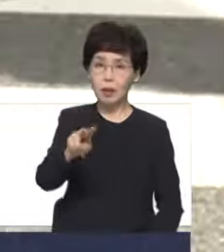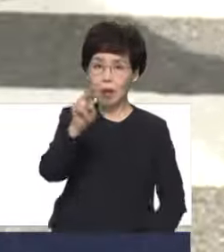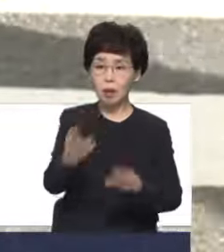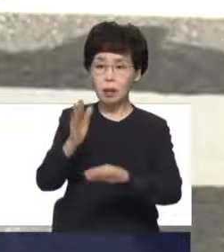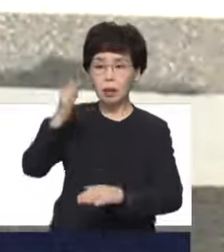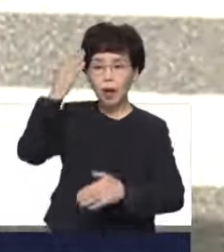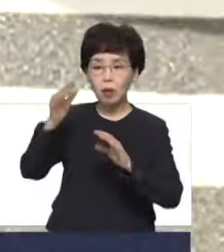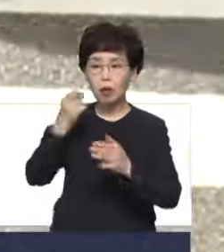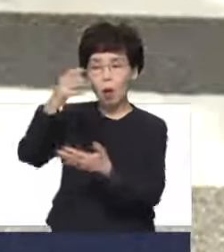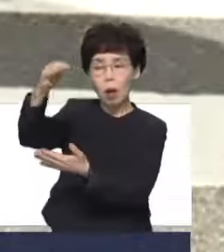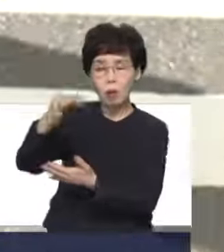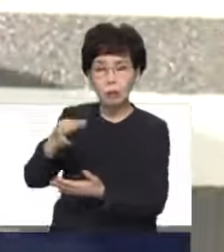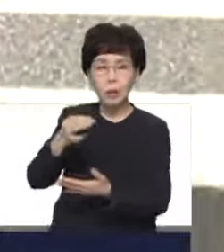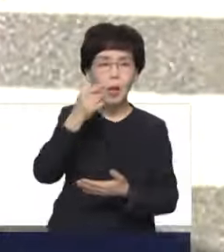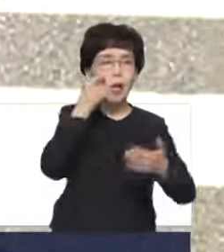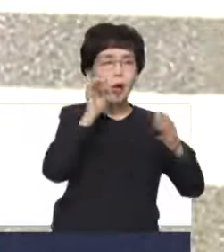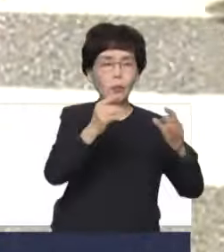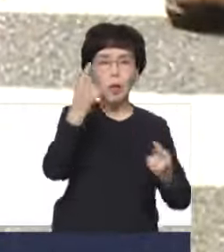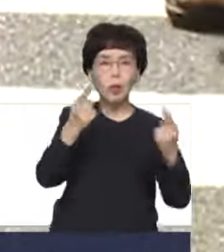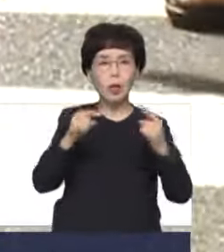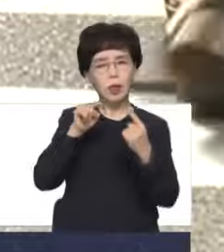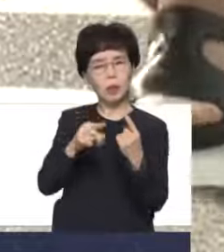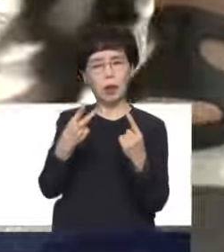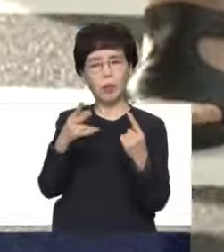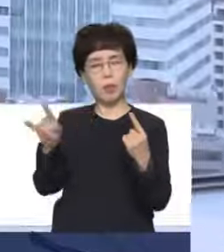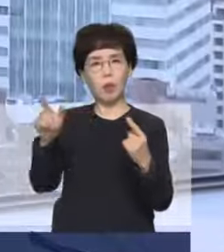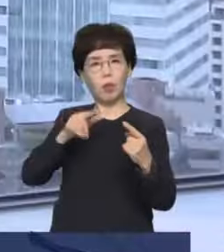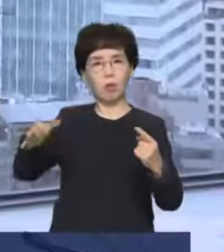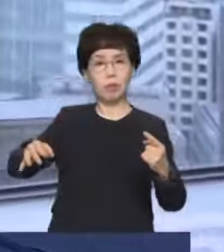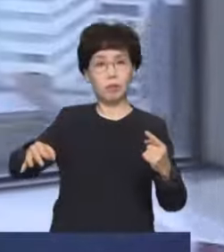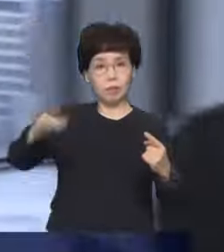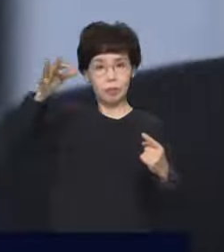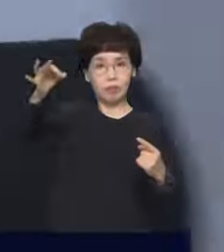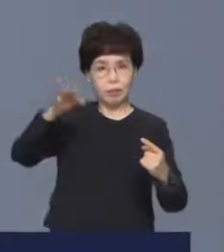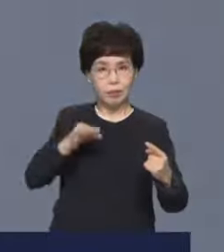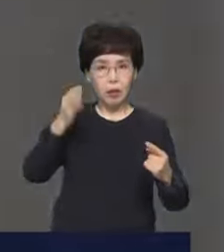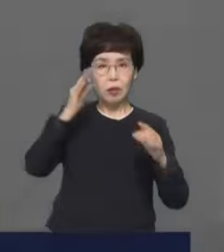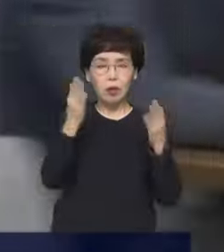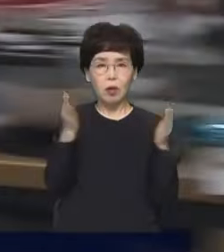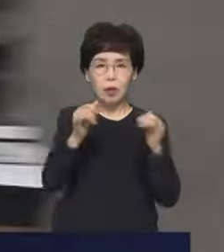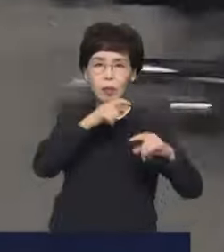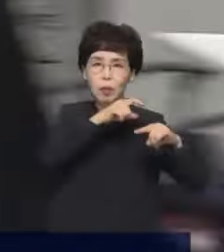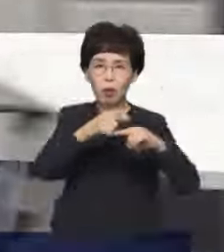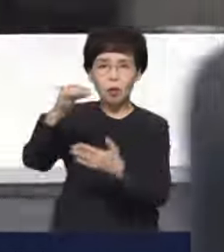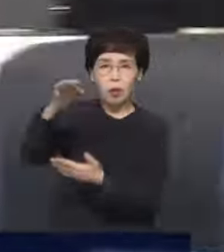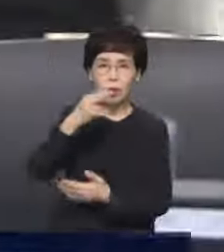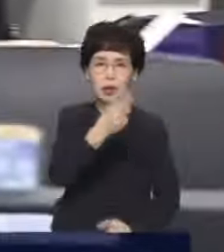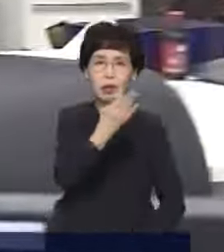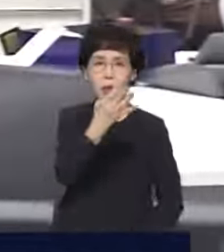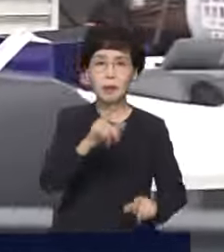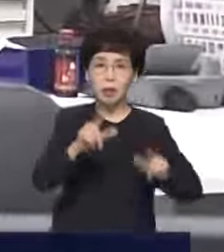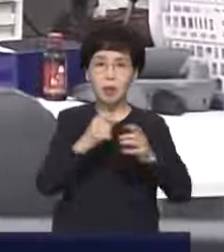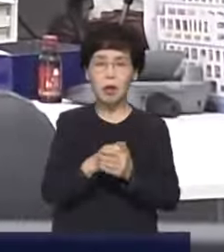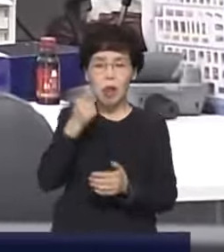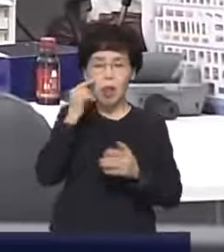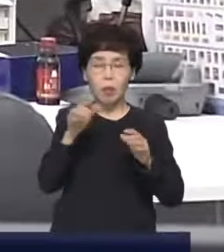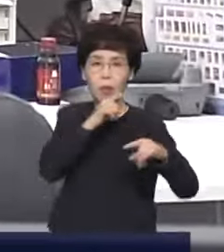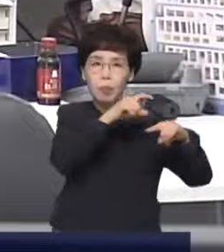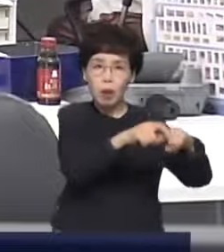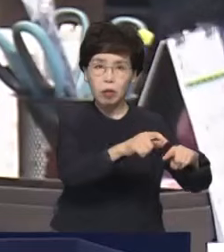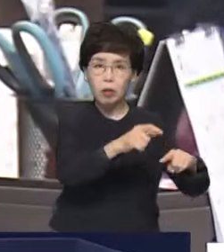한국의 임금 수준이 일본의 1.2배인 셈입니다 한국의 근로자 평균 임금은 지난 2014년 일본의